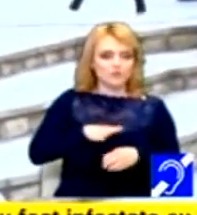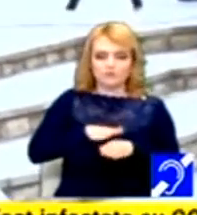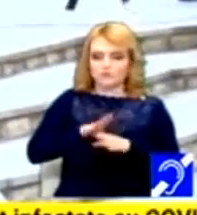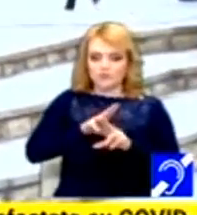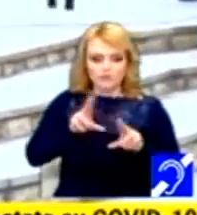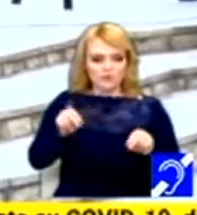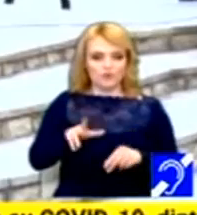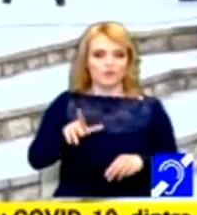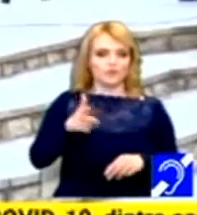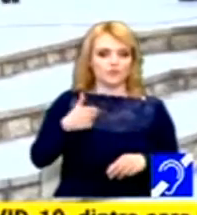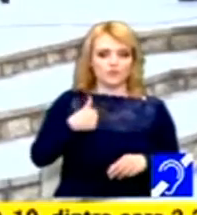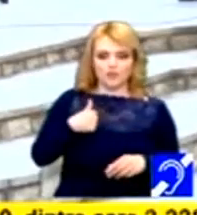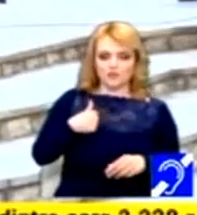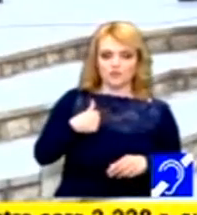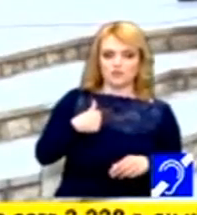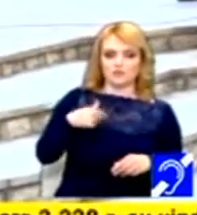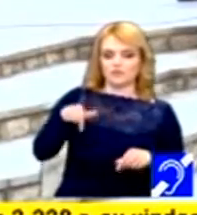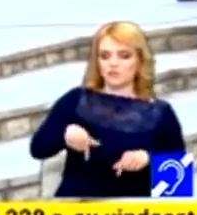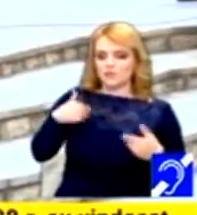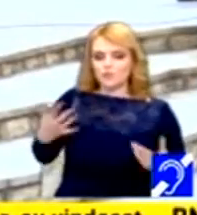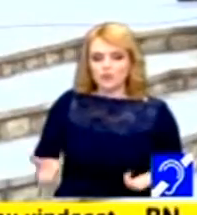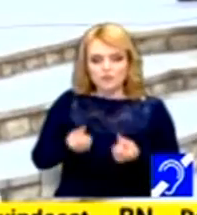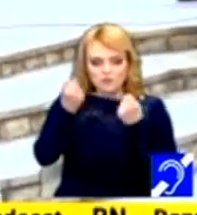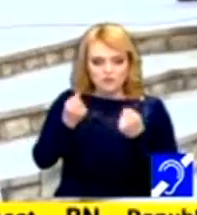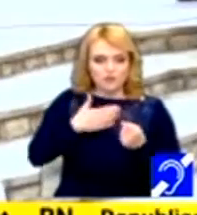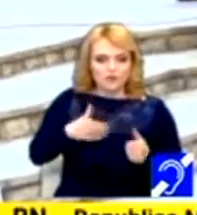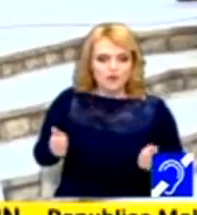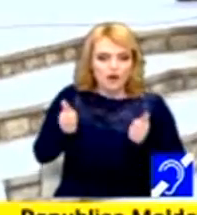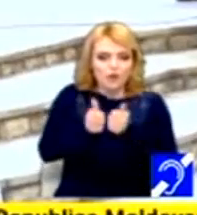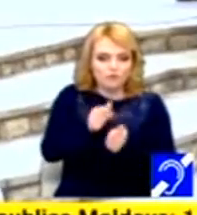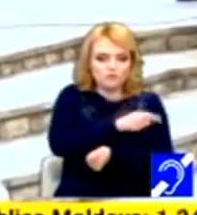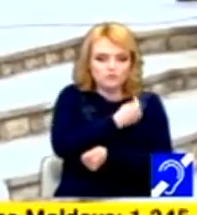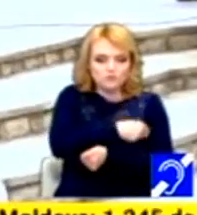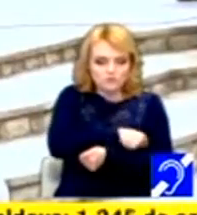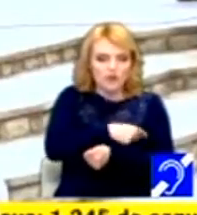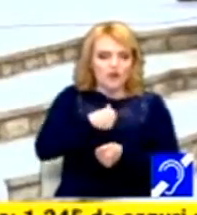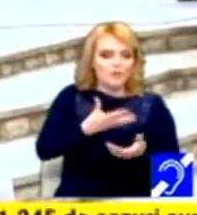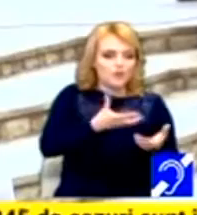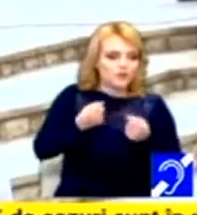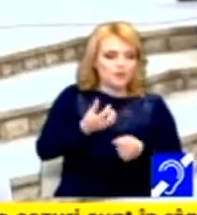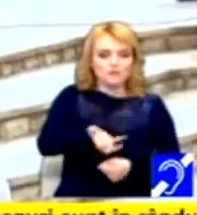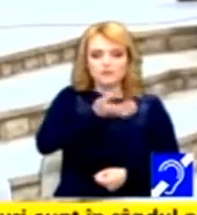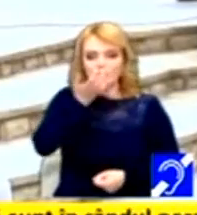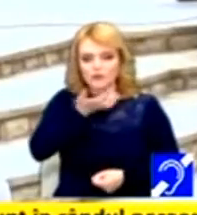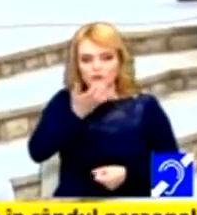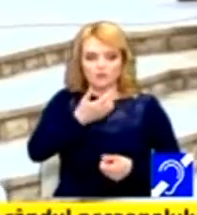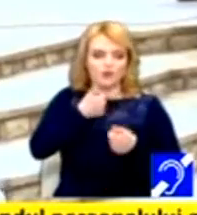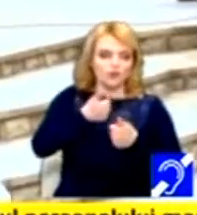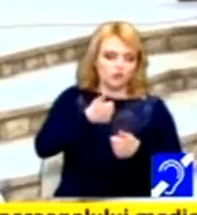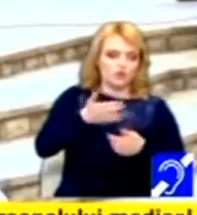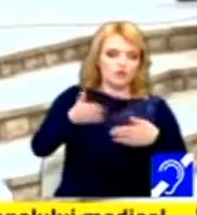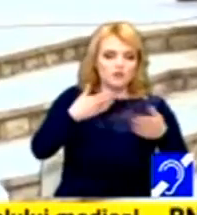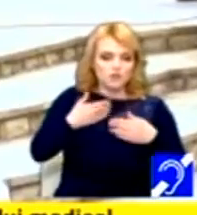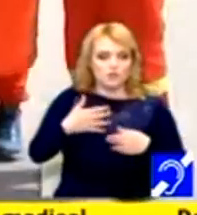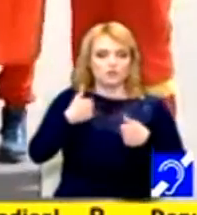avut sprijinul colegilor din Cahul, care ne-au primit cu căldură și cu brațele